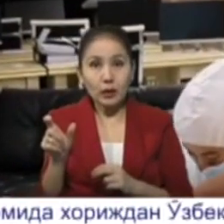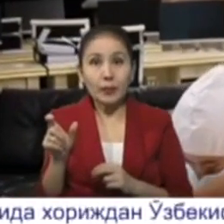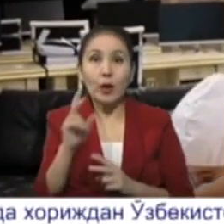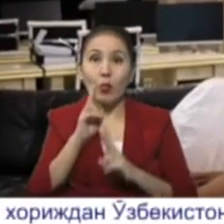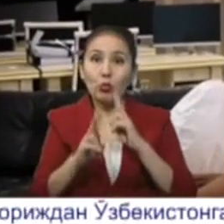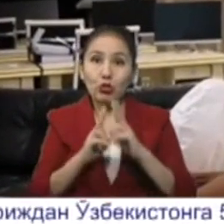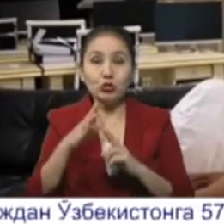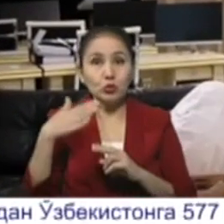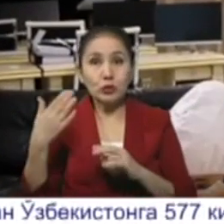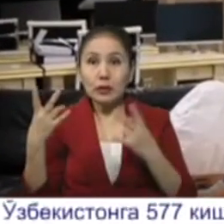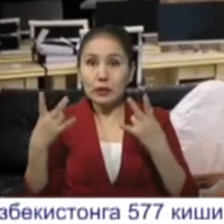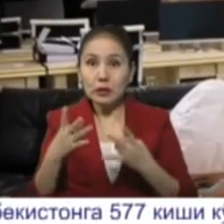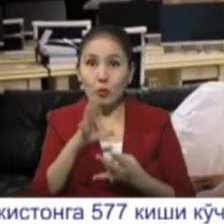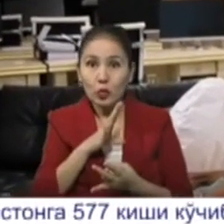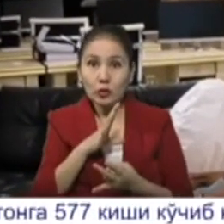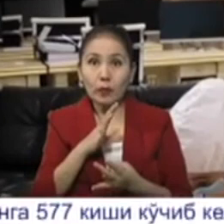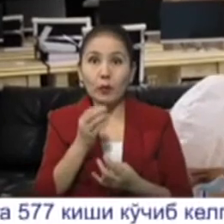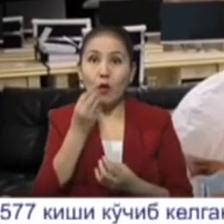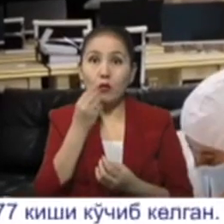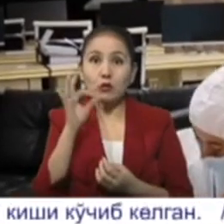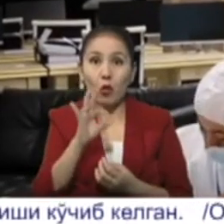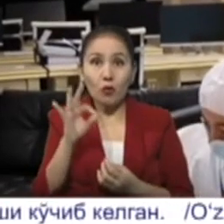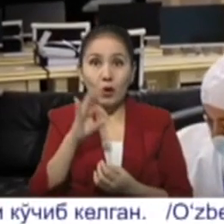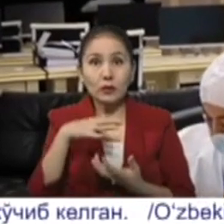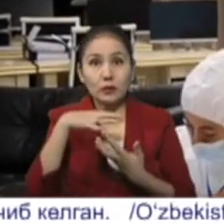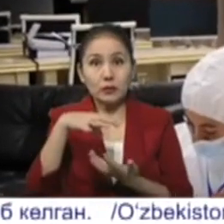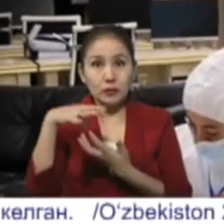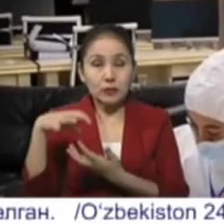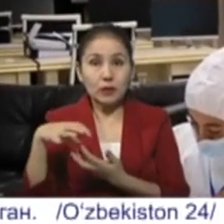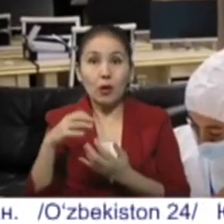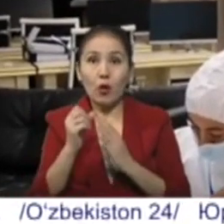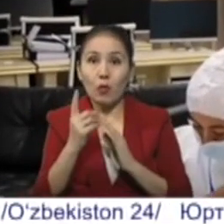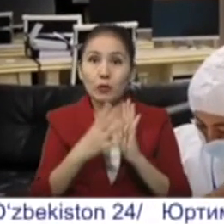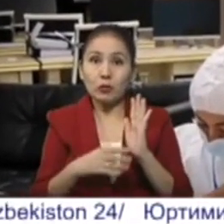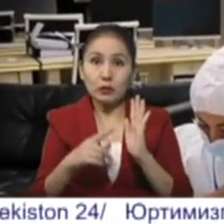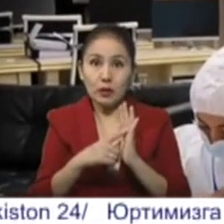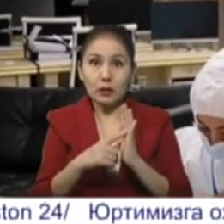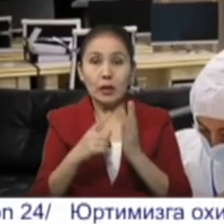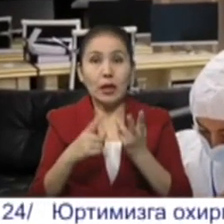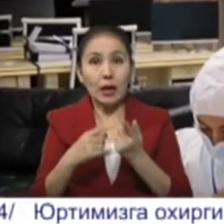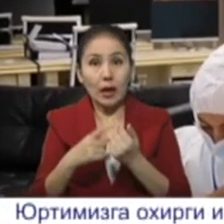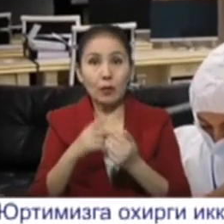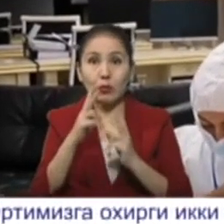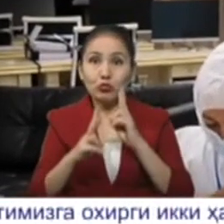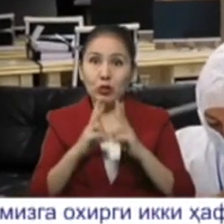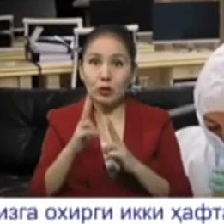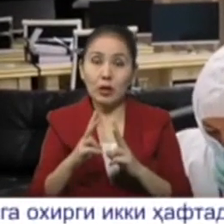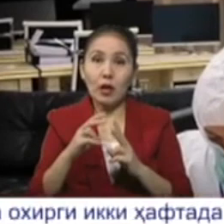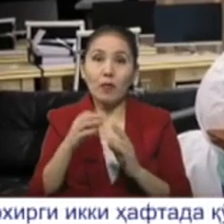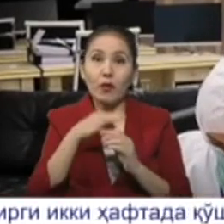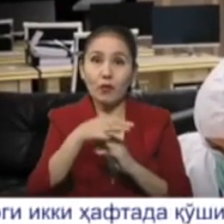murojaat yuzasidan tegishli bo'lgan oziq-ovqat mahsulotlari yetkazib berilmoqda. 1197 raqamga kelib tushgan murojaatlar